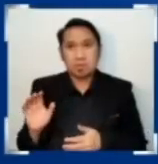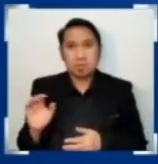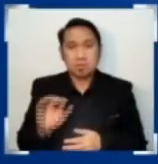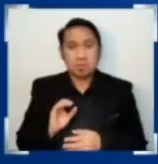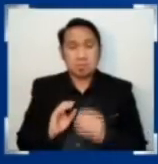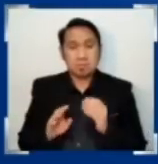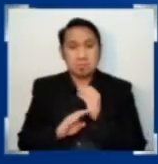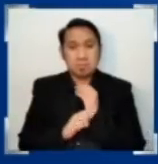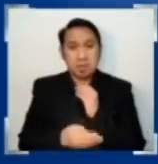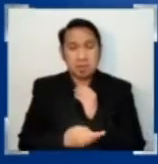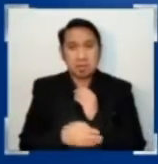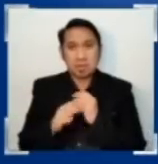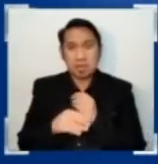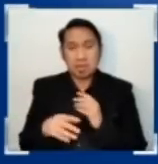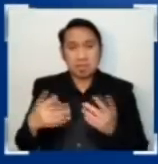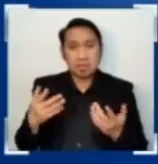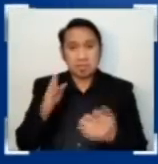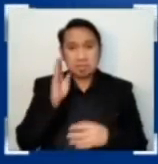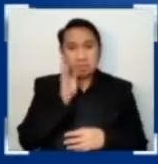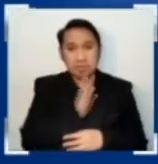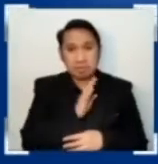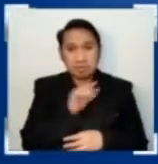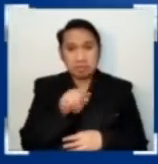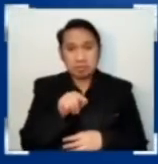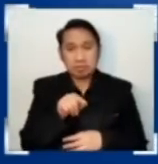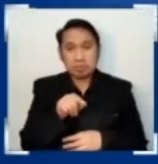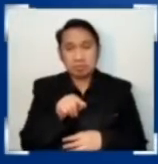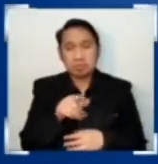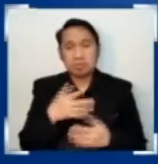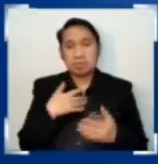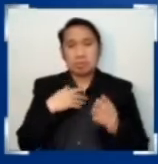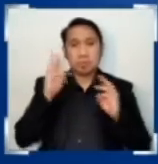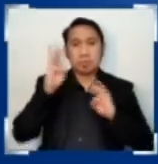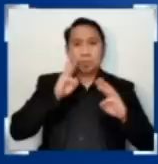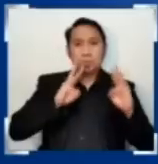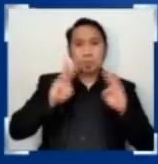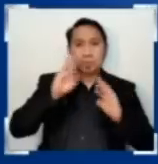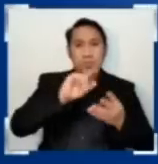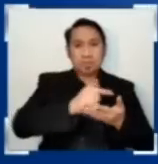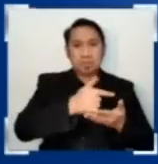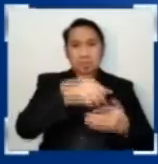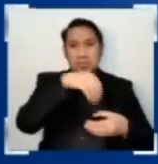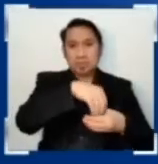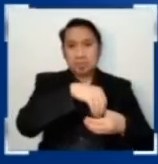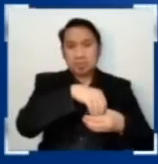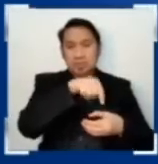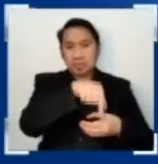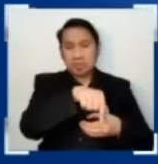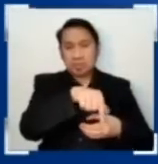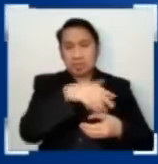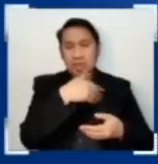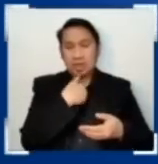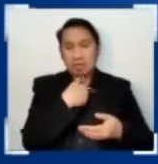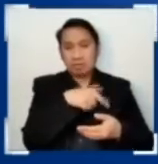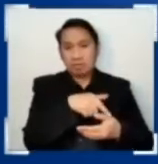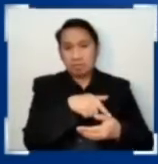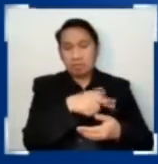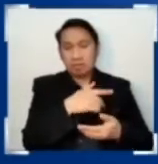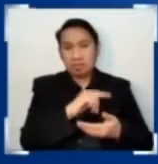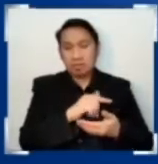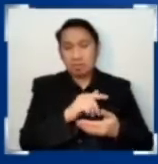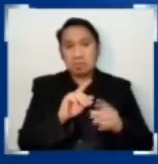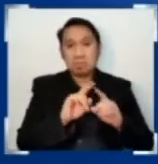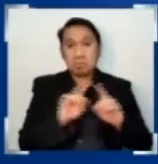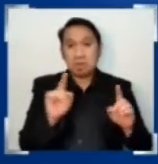tinamaan ang bag ni Aliana. Dito na raw na-alarma si Aliana lalo't naiwan sa loob ng scanner ang kanyang bag. Pero tila wala raw pakialam ang